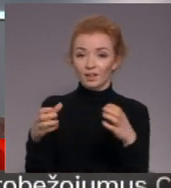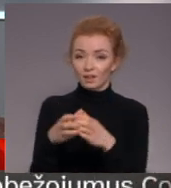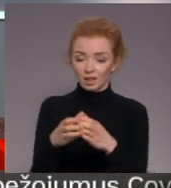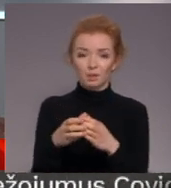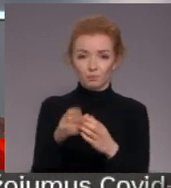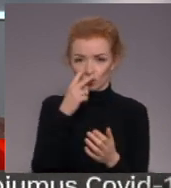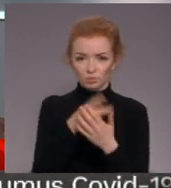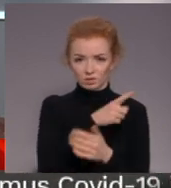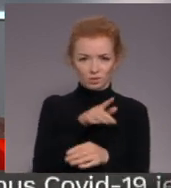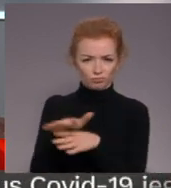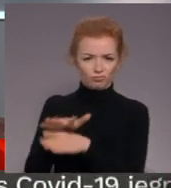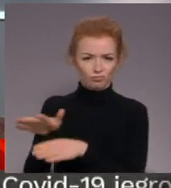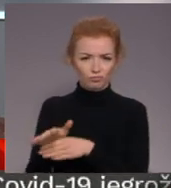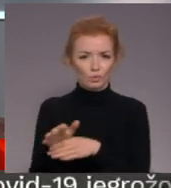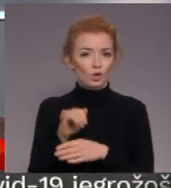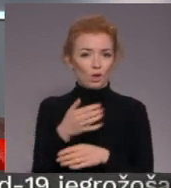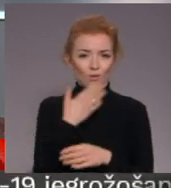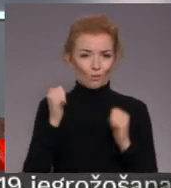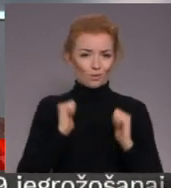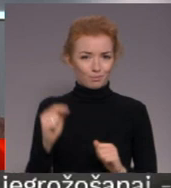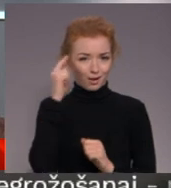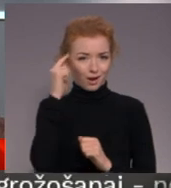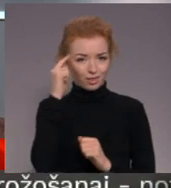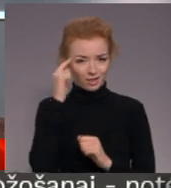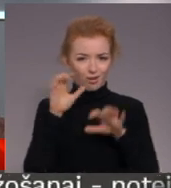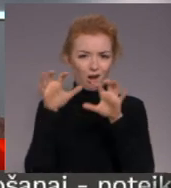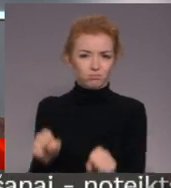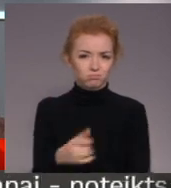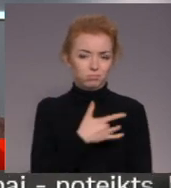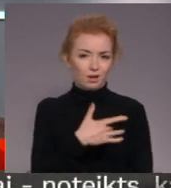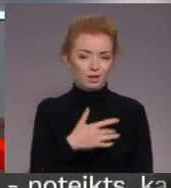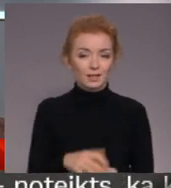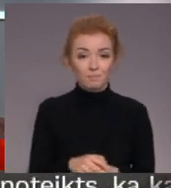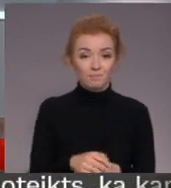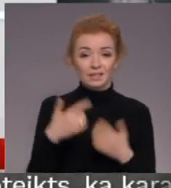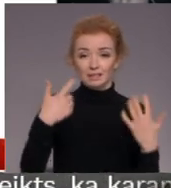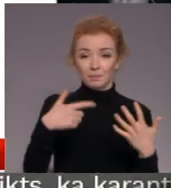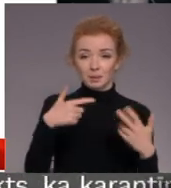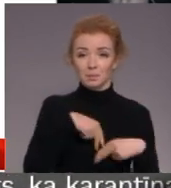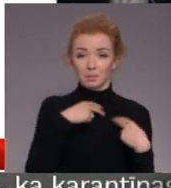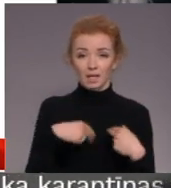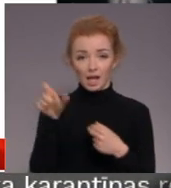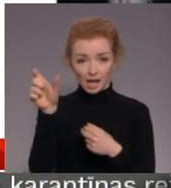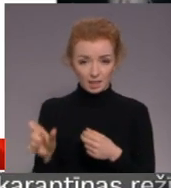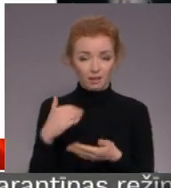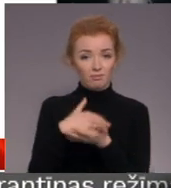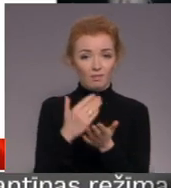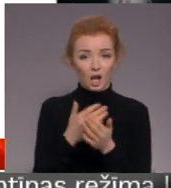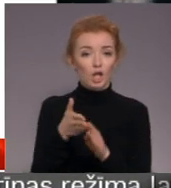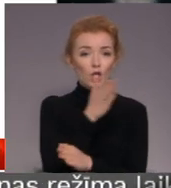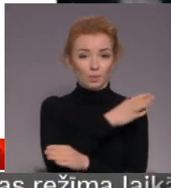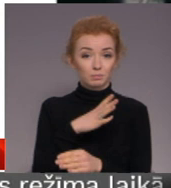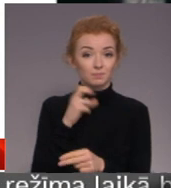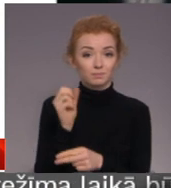dēvē par reiderismu, lai negodprātīgā ceļā pārņemtu varu partijā. 70 partijas biedru, no kuriem daļa iepriekš